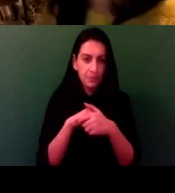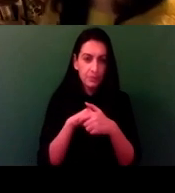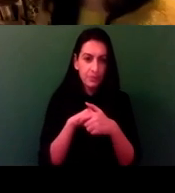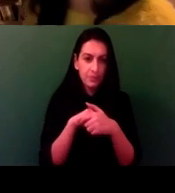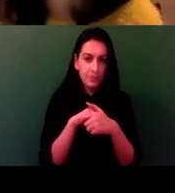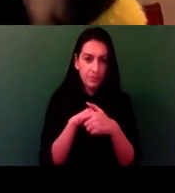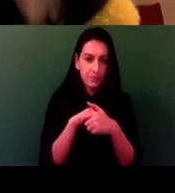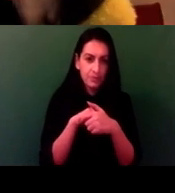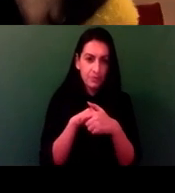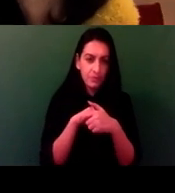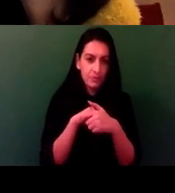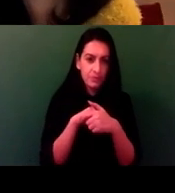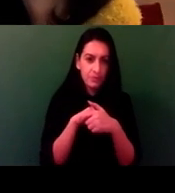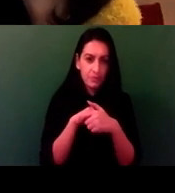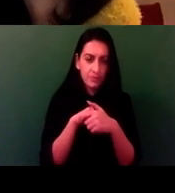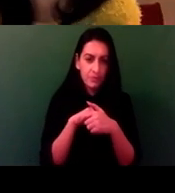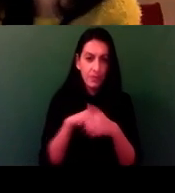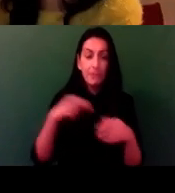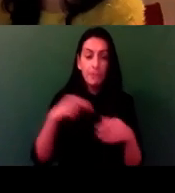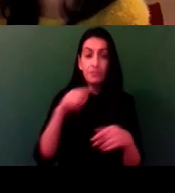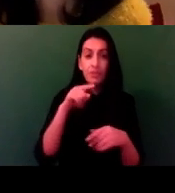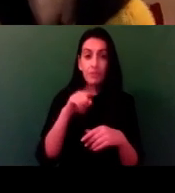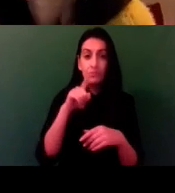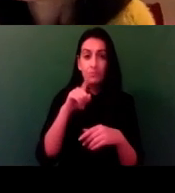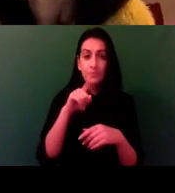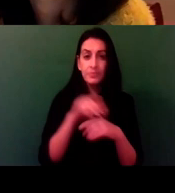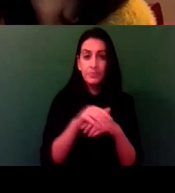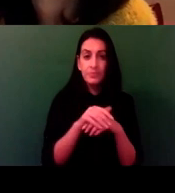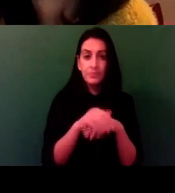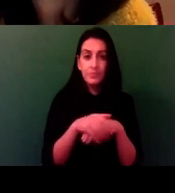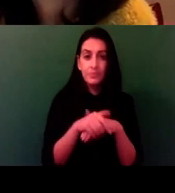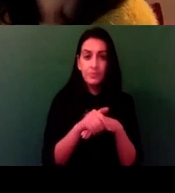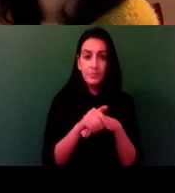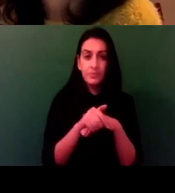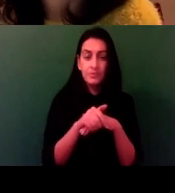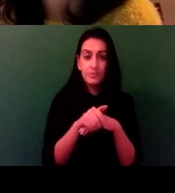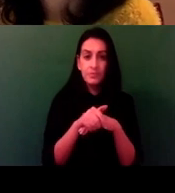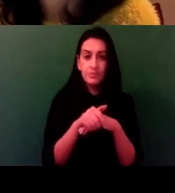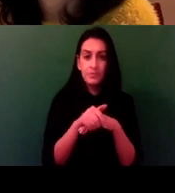biraz çok merkeze koyuyoruz diye düşünüyorum. Çok iyi tasarım olmadığı halde çok iyi işleyen mekanlar varken